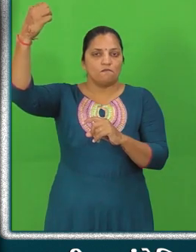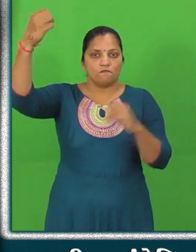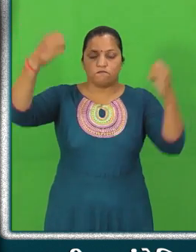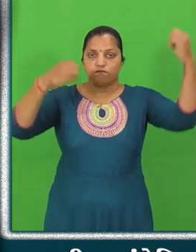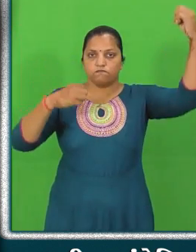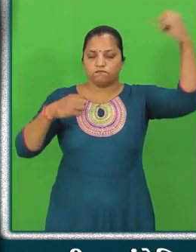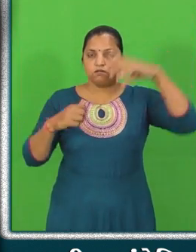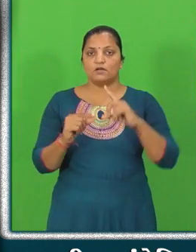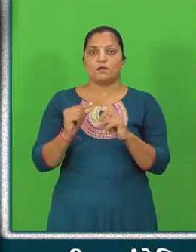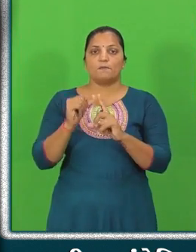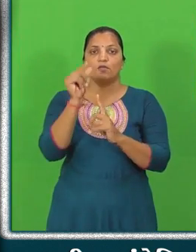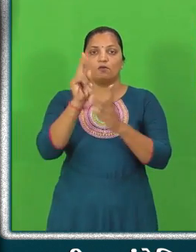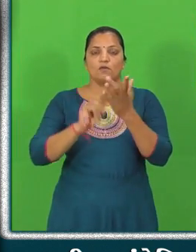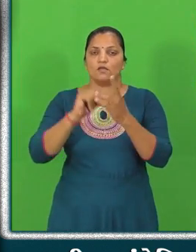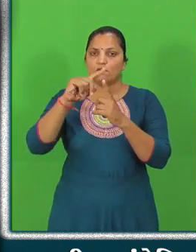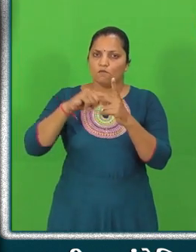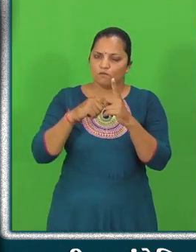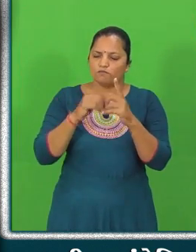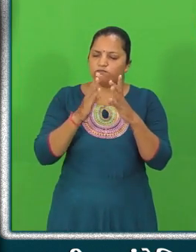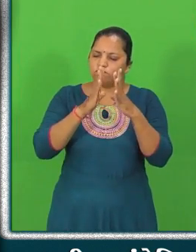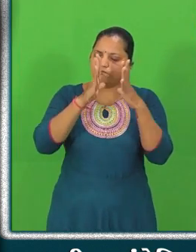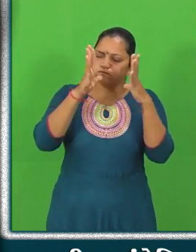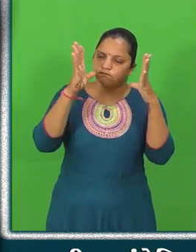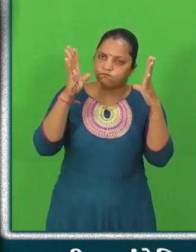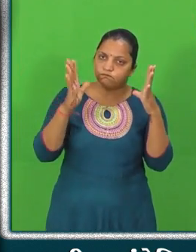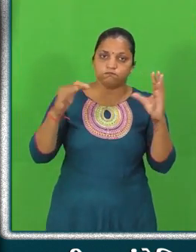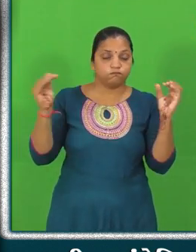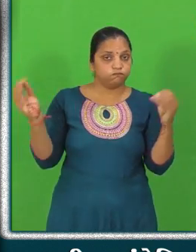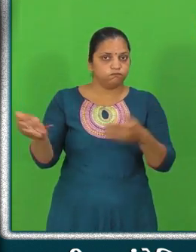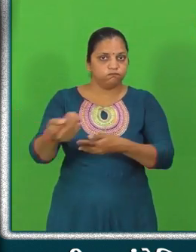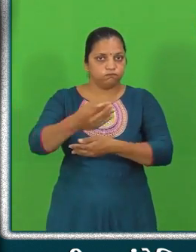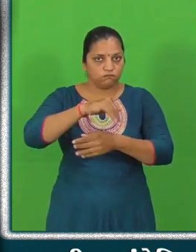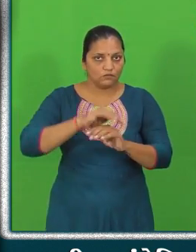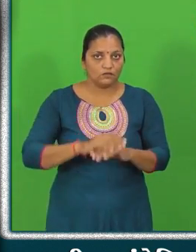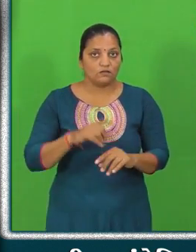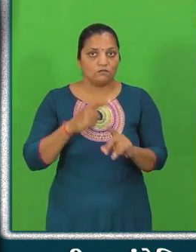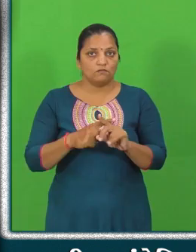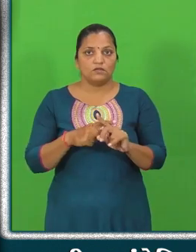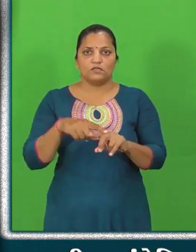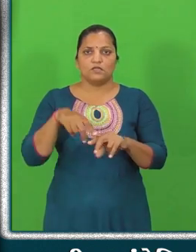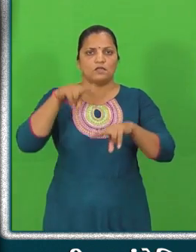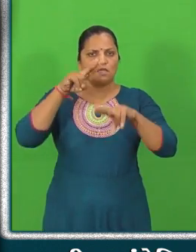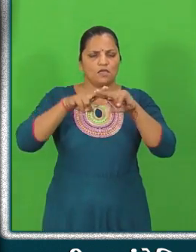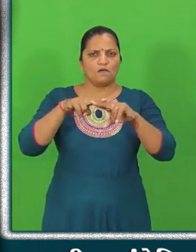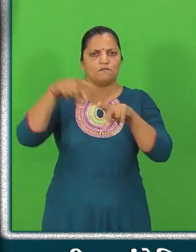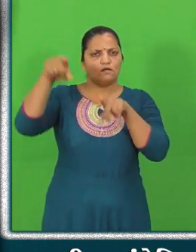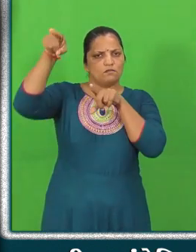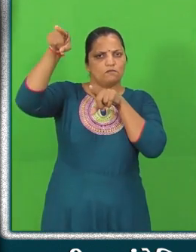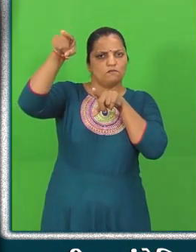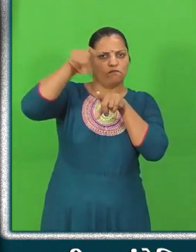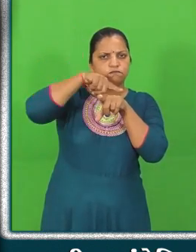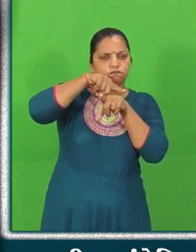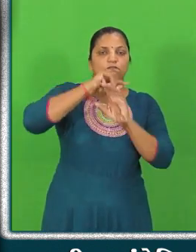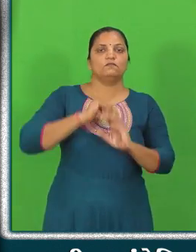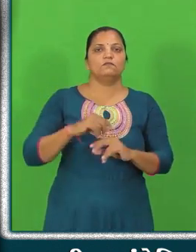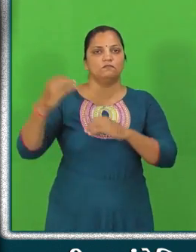સમાંતર મુખ્ય અક્ષને સમાંતર પ્રકાશના ઘણા બધા કિરણ પુંજો તમે લો, એ બધા જ એફ માંથી પસાર થશે.